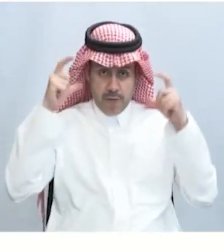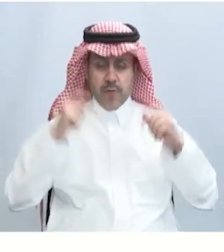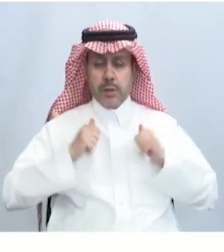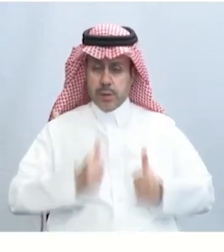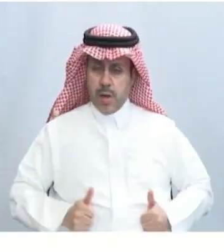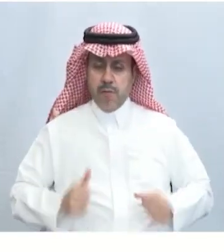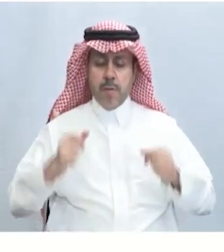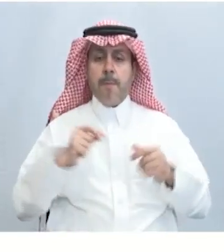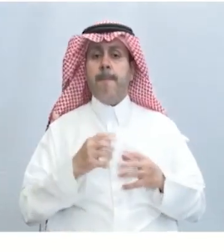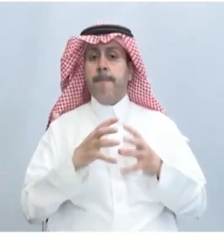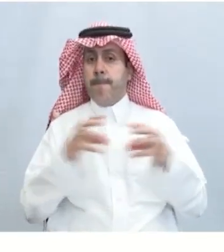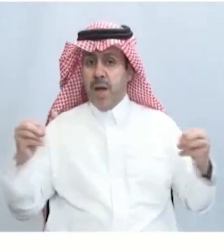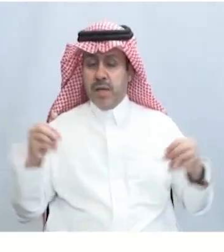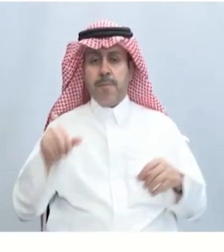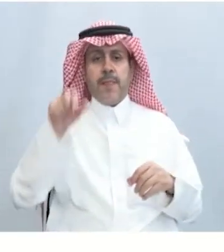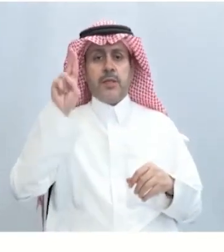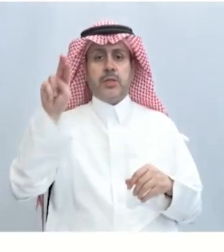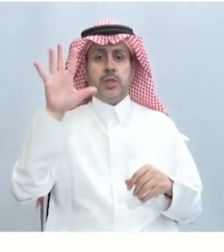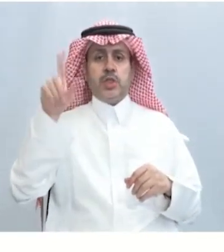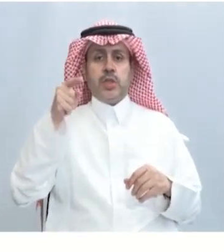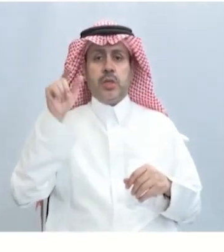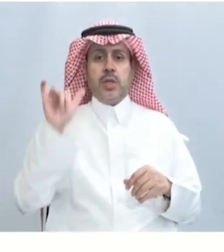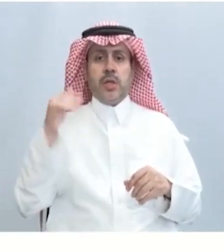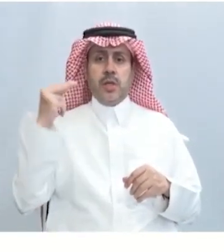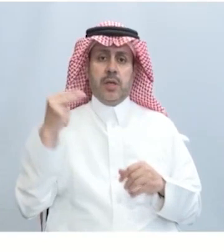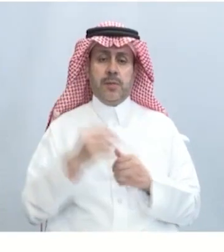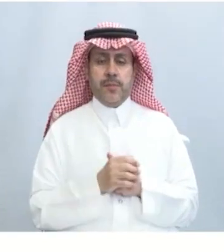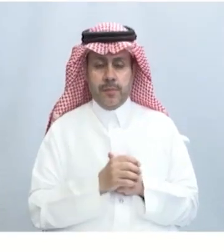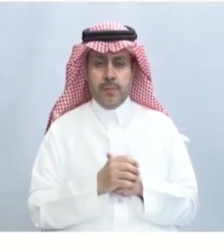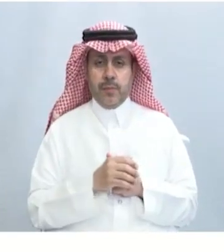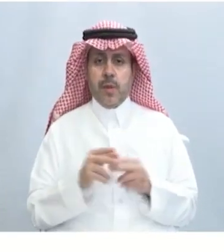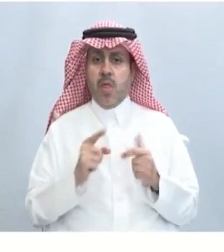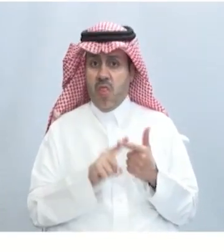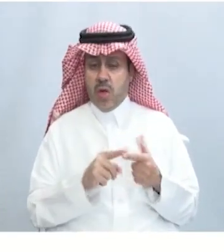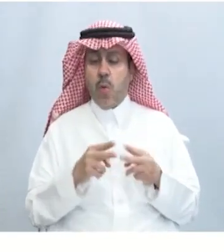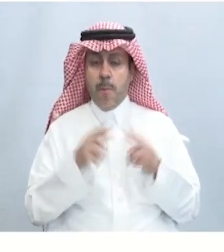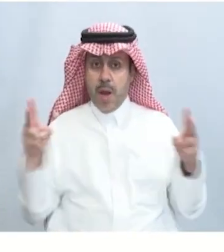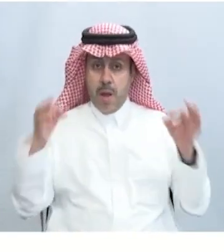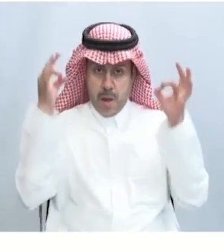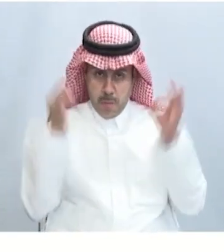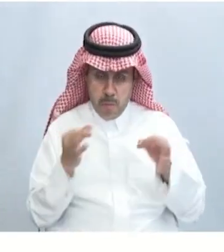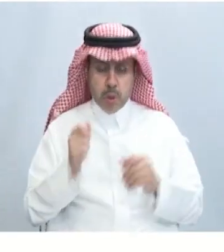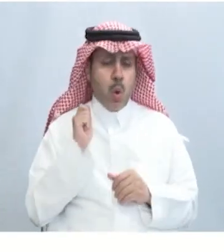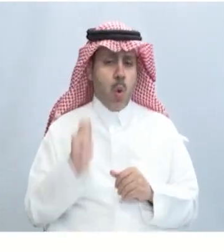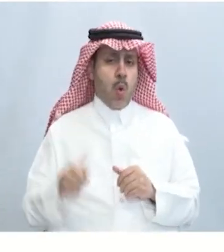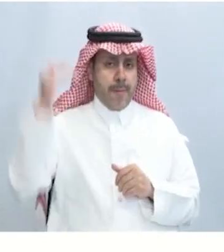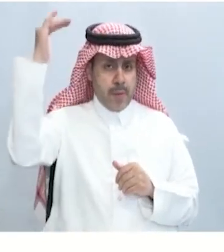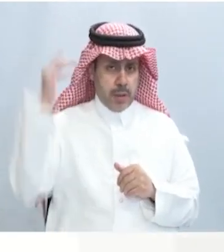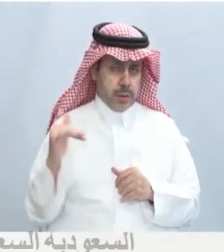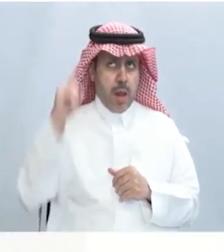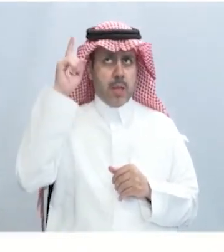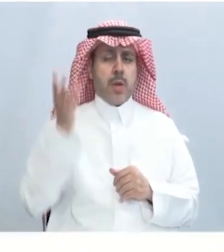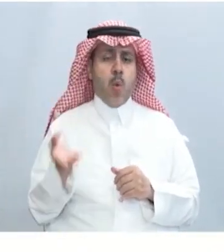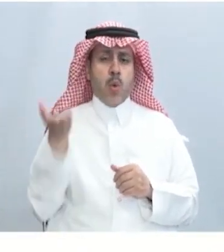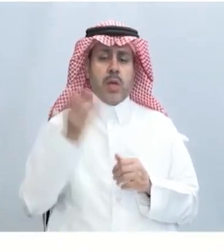التشريع والهدف الثاني ان يبين الطالب اهميه الحكم بما انزل الله سبحانه وتعالى